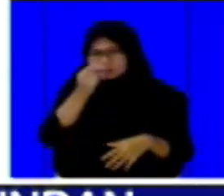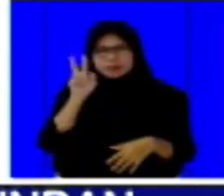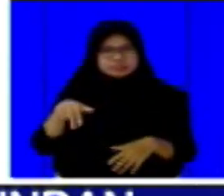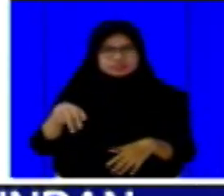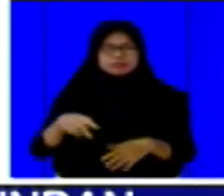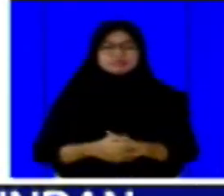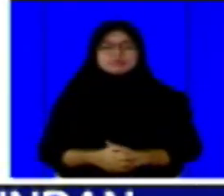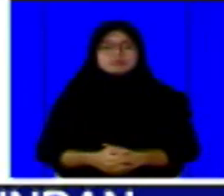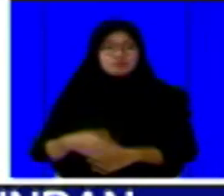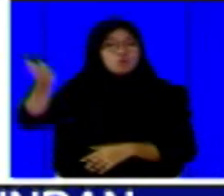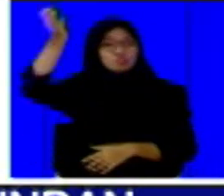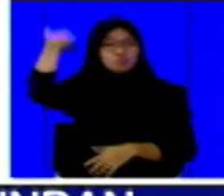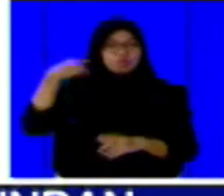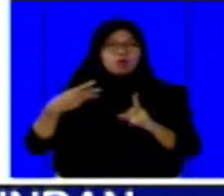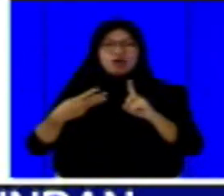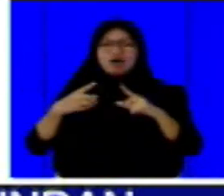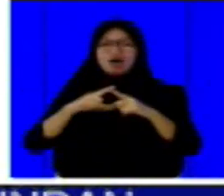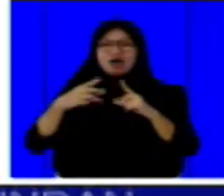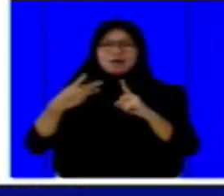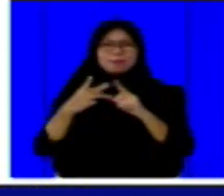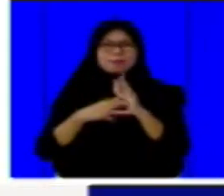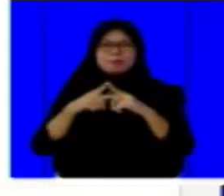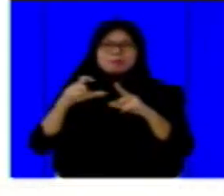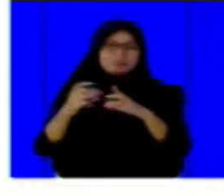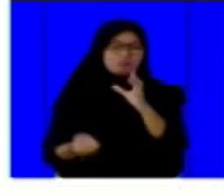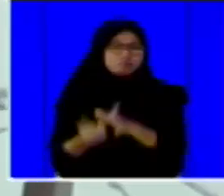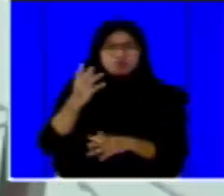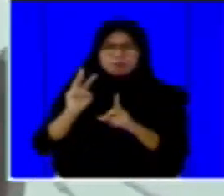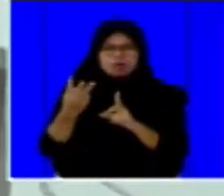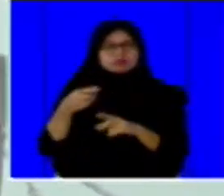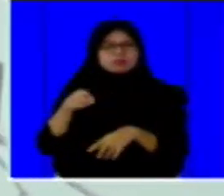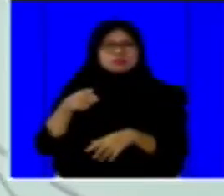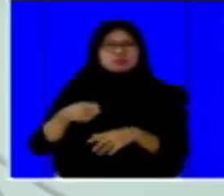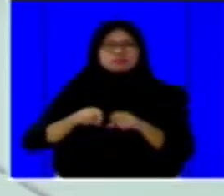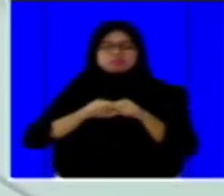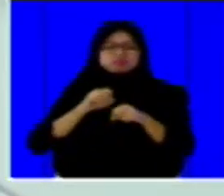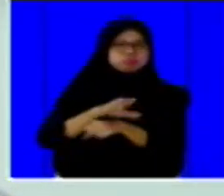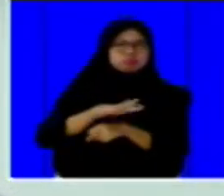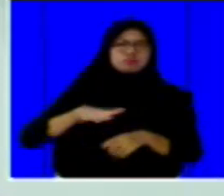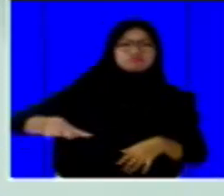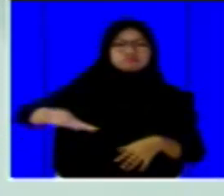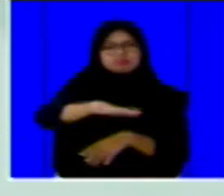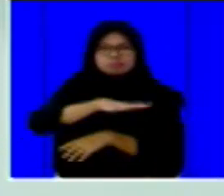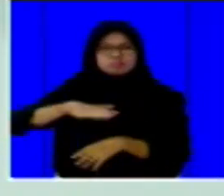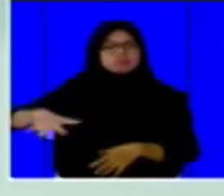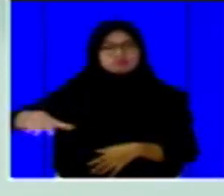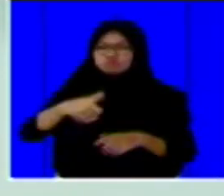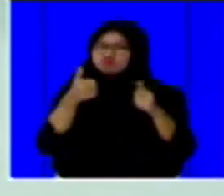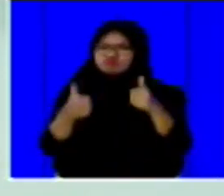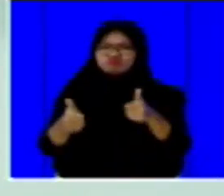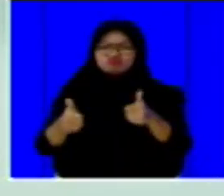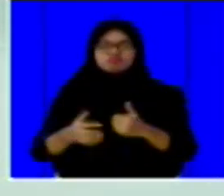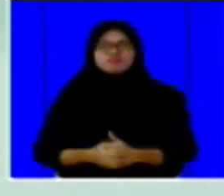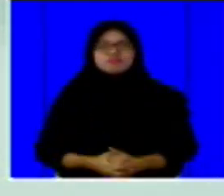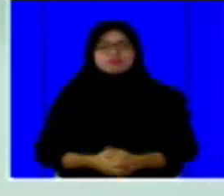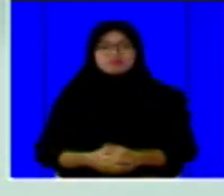menghasilkan sebuah danau yang sangat eksotik. Selamat datang di Kawah Putih. Nah, ini dia salah satu kawasan